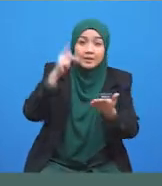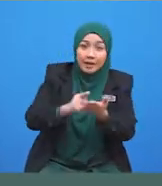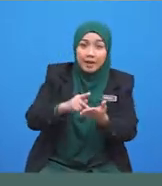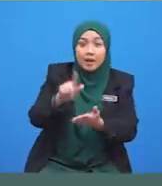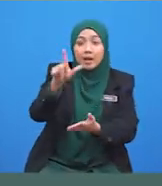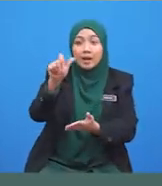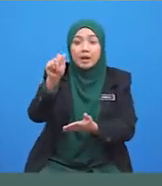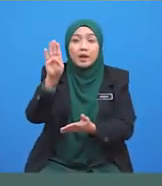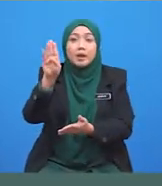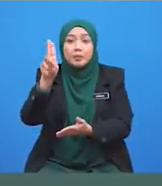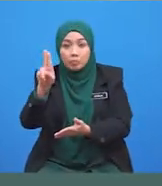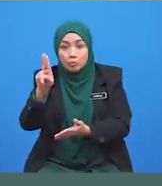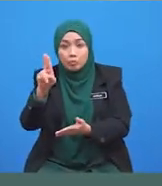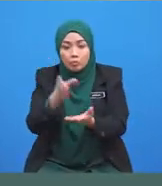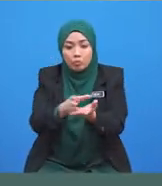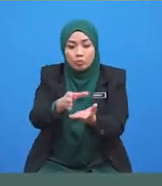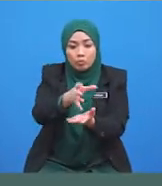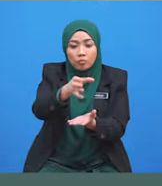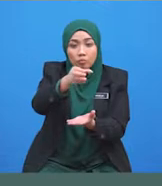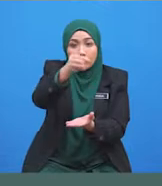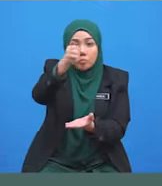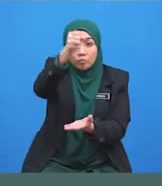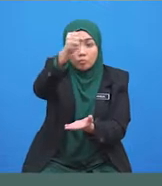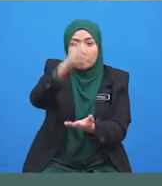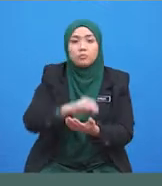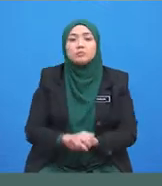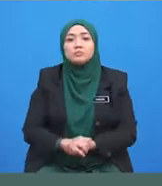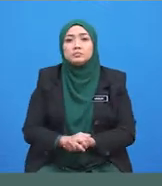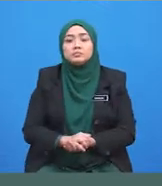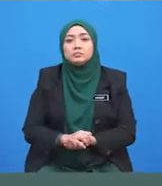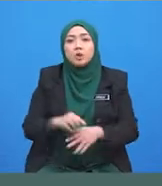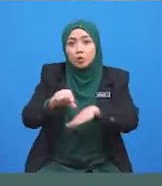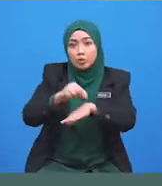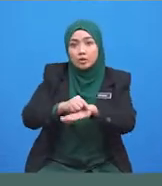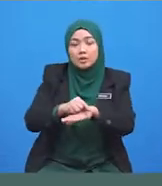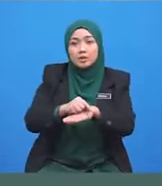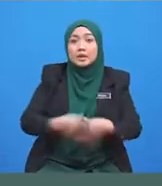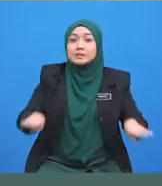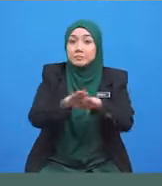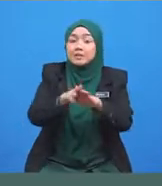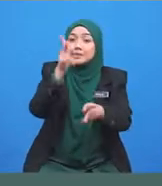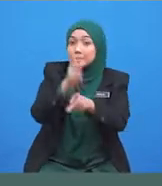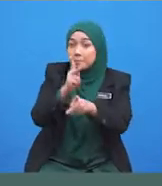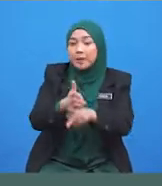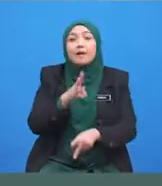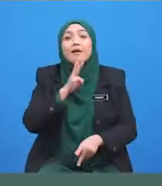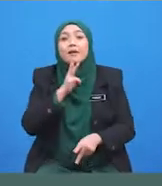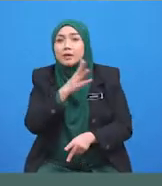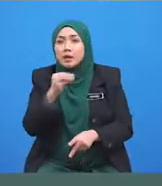Cikgu pernah menggunakan labu sayung yang dijadikan sebagai bekas air di rumah. Rasanya sungguh segar.